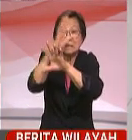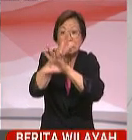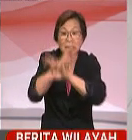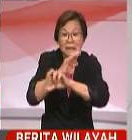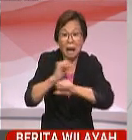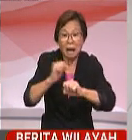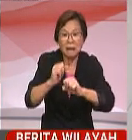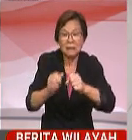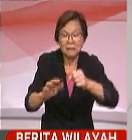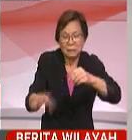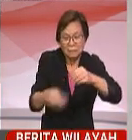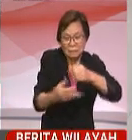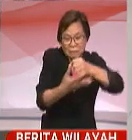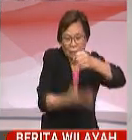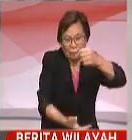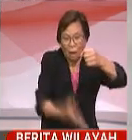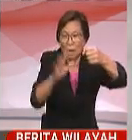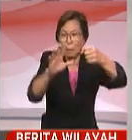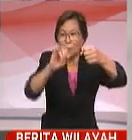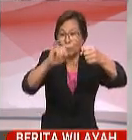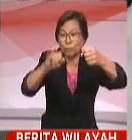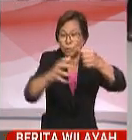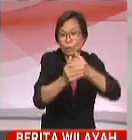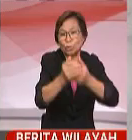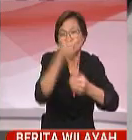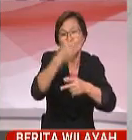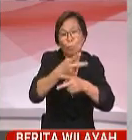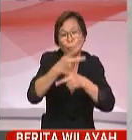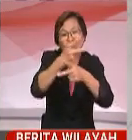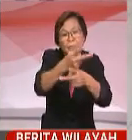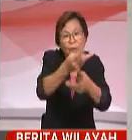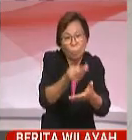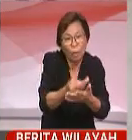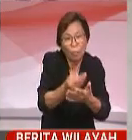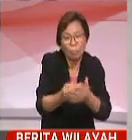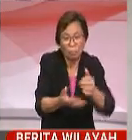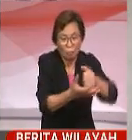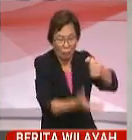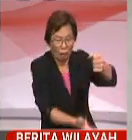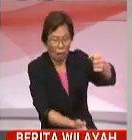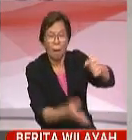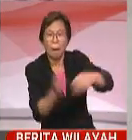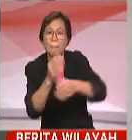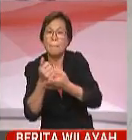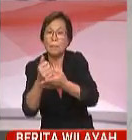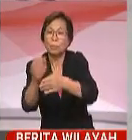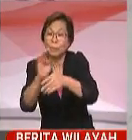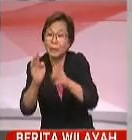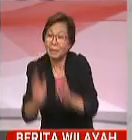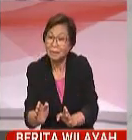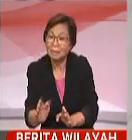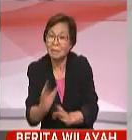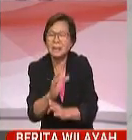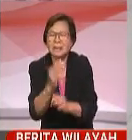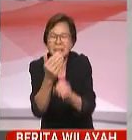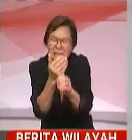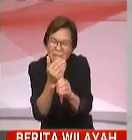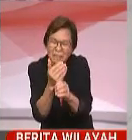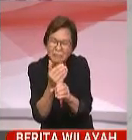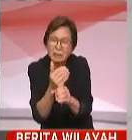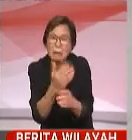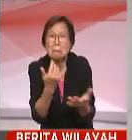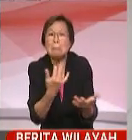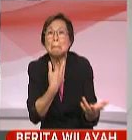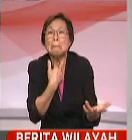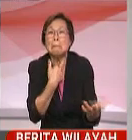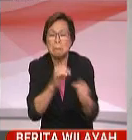menambah peruntukan sebanyak 50 juta untuk mikrokredit. Peruntukan itu untuk membantu para peniaga kecil dan sederhana yang terkesan